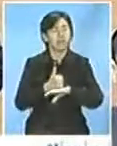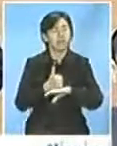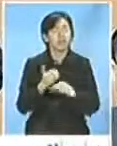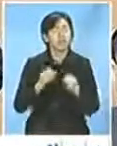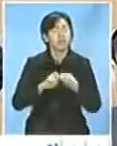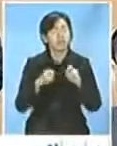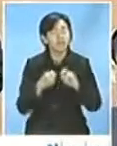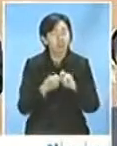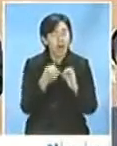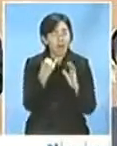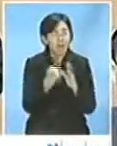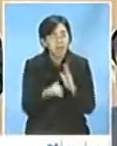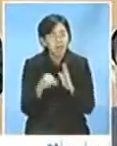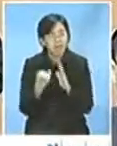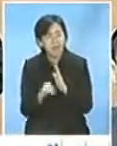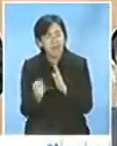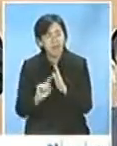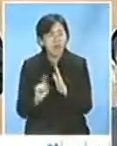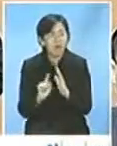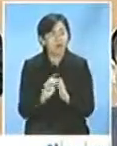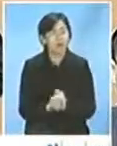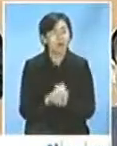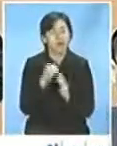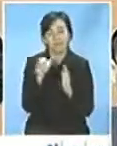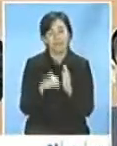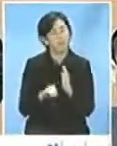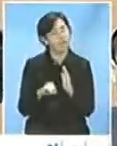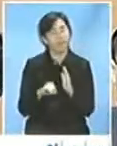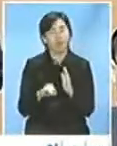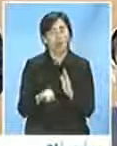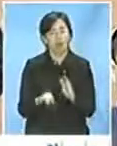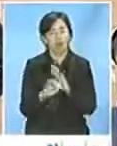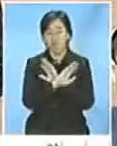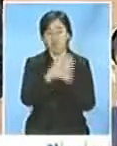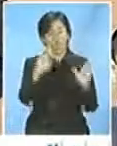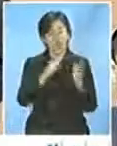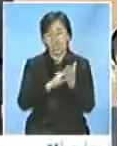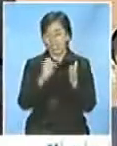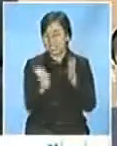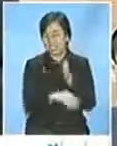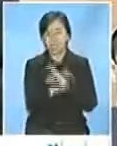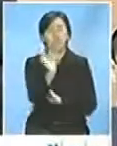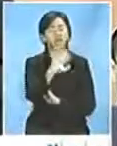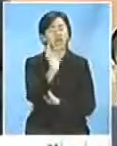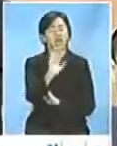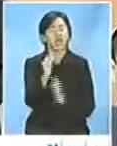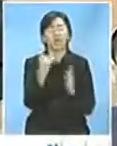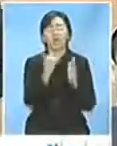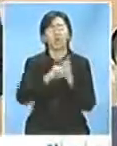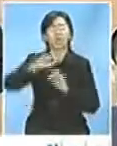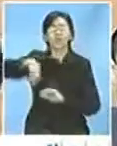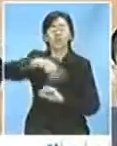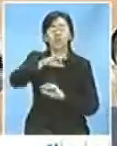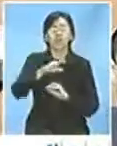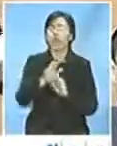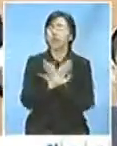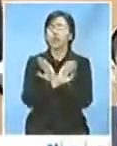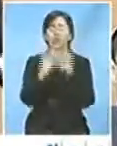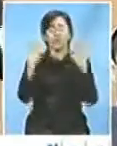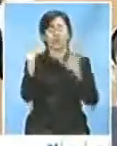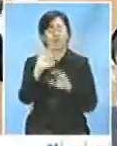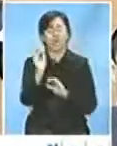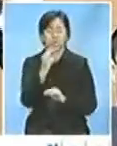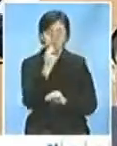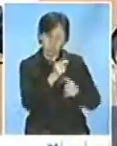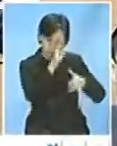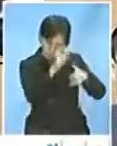ที่เกิดขึ้นเขาไม่ได้นิรโทษทุกคดีเขาไม่ได้นิรโทษทุกอย่างเขานิรโทษ